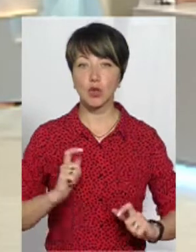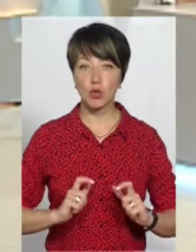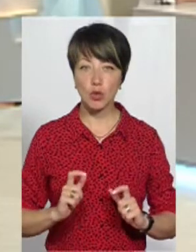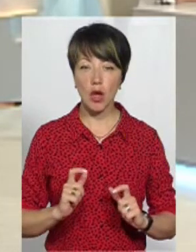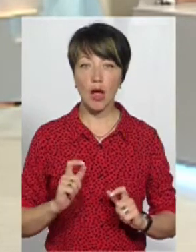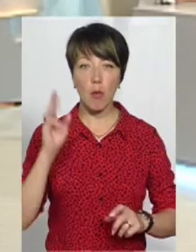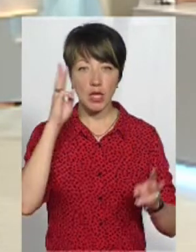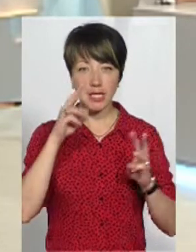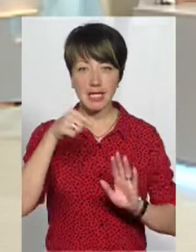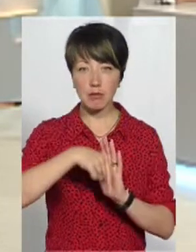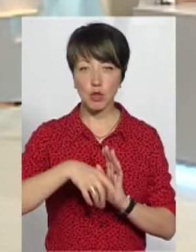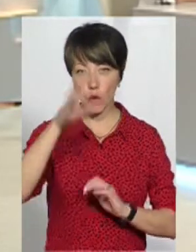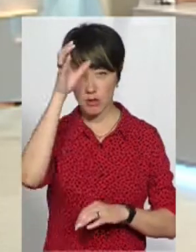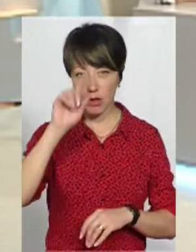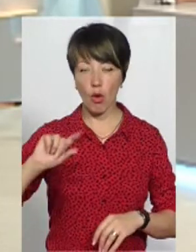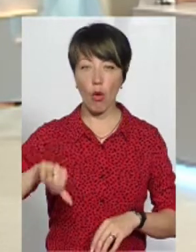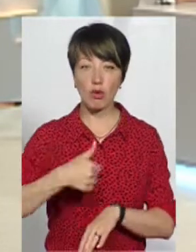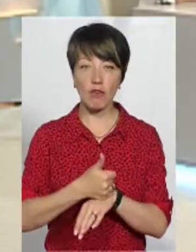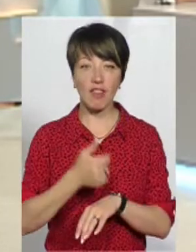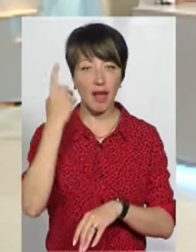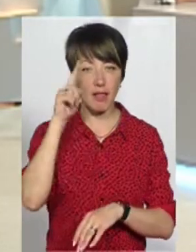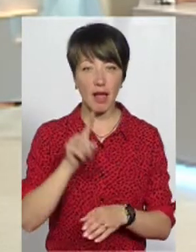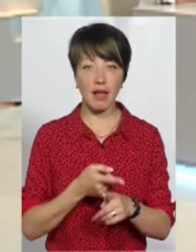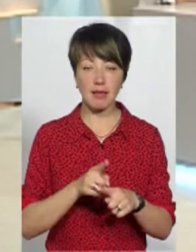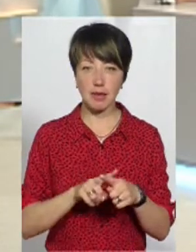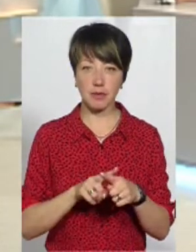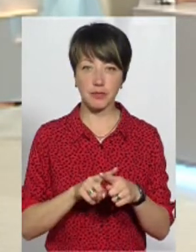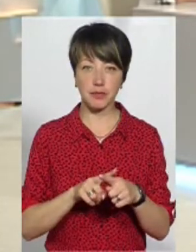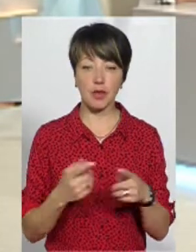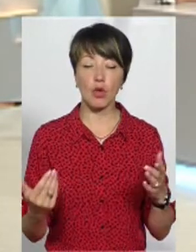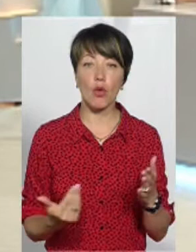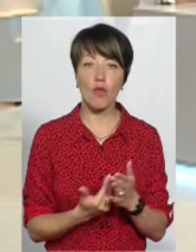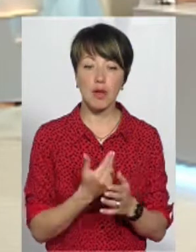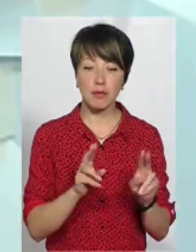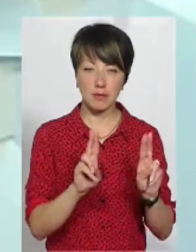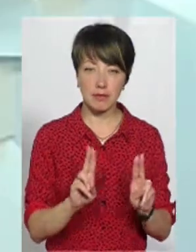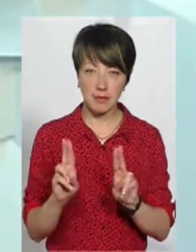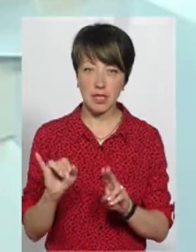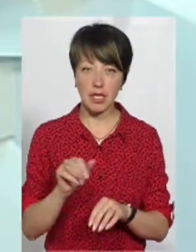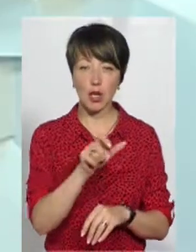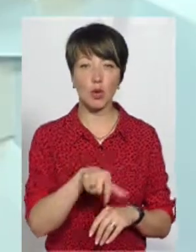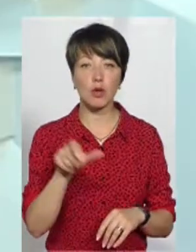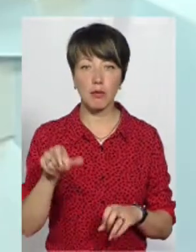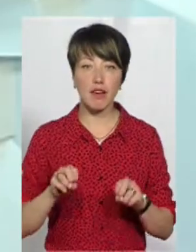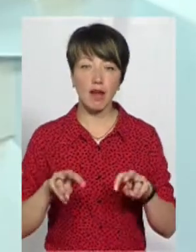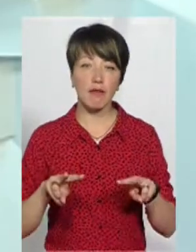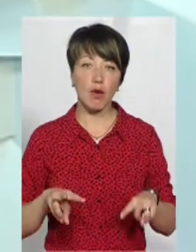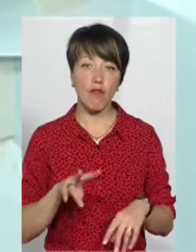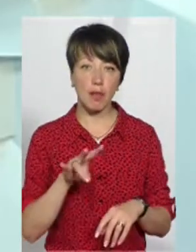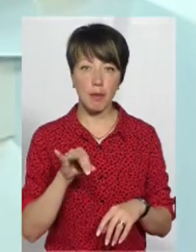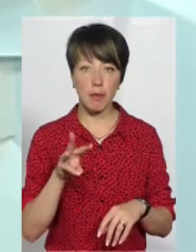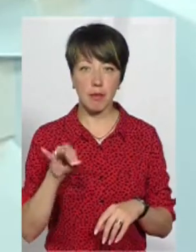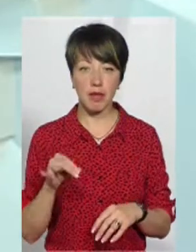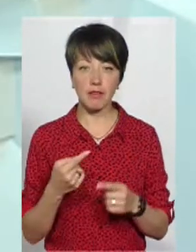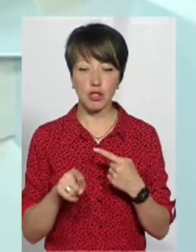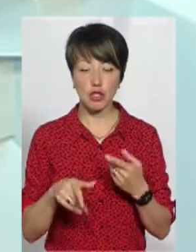змісту освіти. Основна ідея – наповнити це новими правилами і людьми кваліфікованими, які